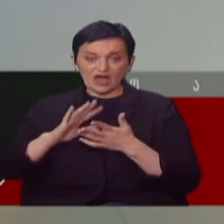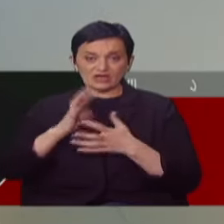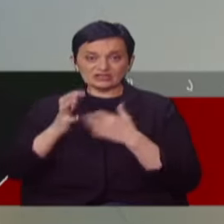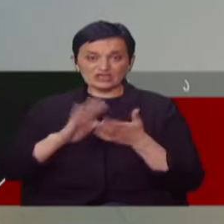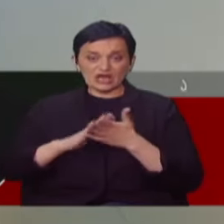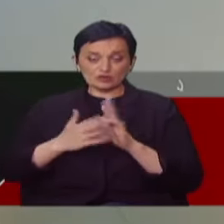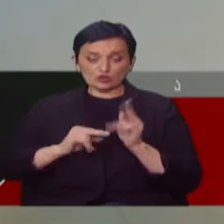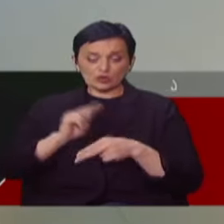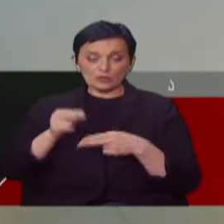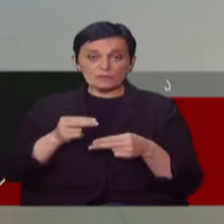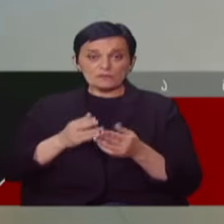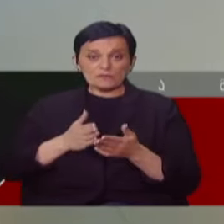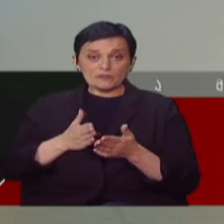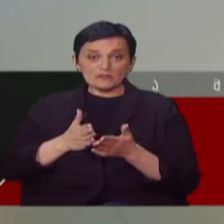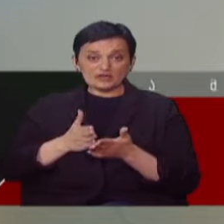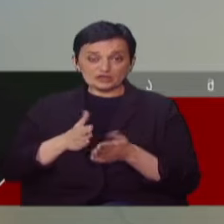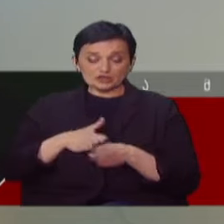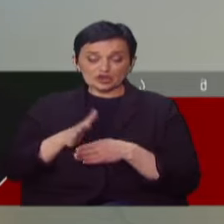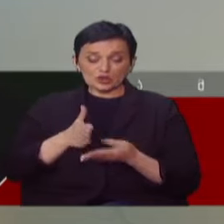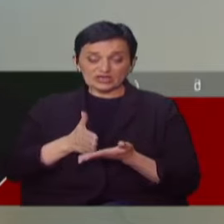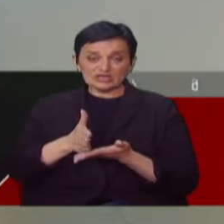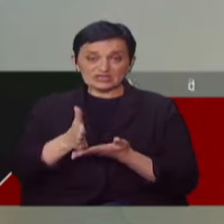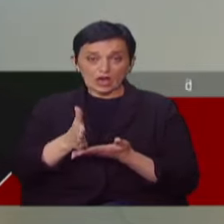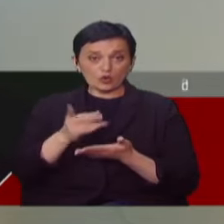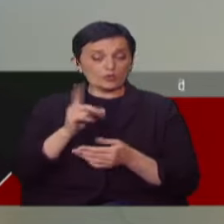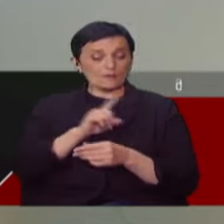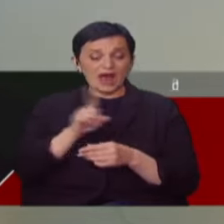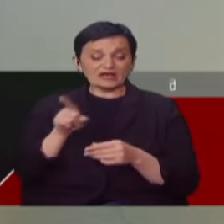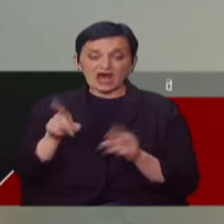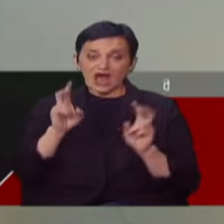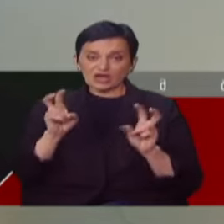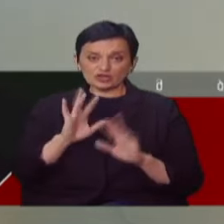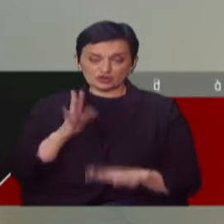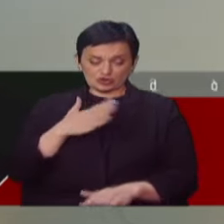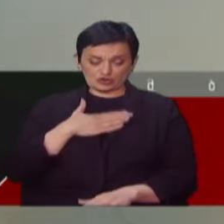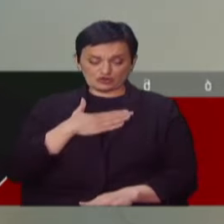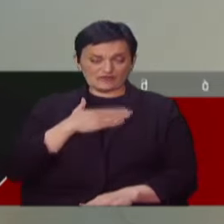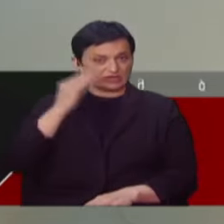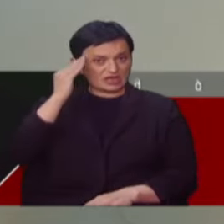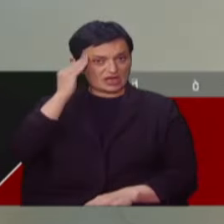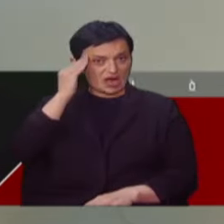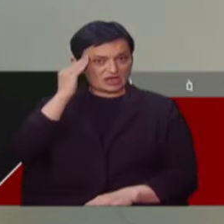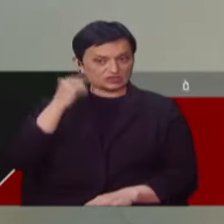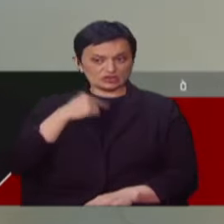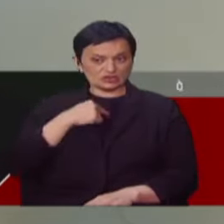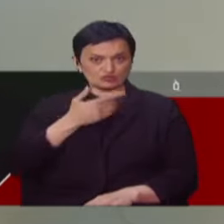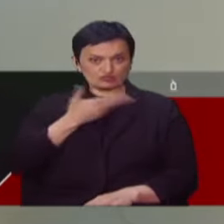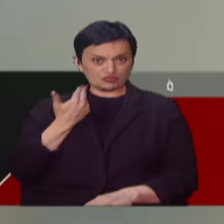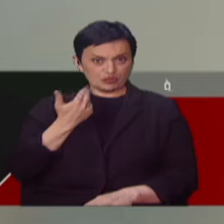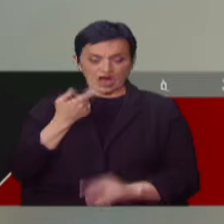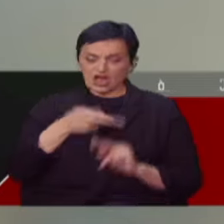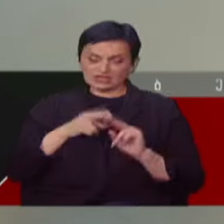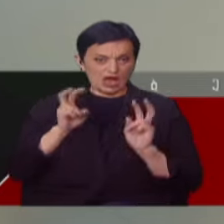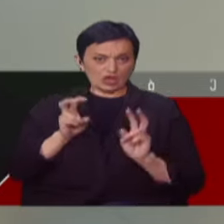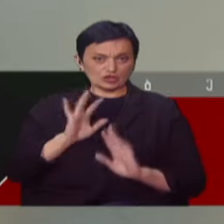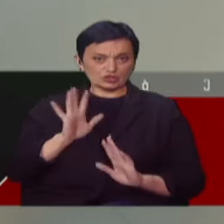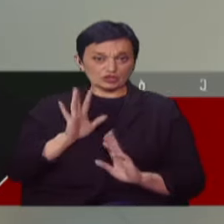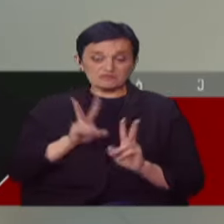შესრულების გზაზე. მაგრამ ეს არ ნიშნავს იმას, რომ ჩვენი აზრი არ უნდა გაგვაჩნდეს და იმას,